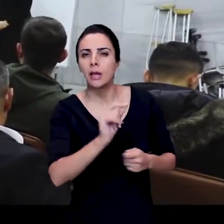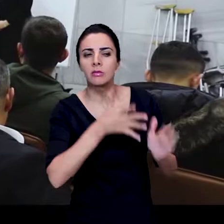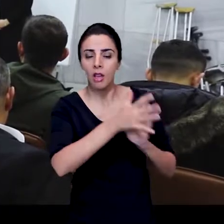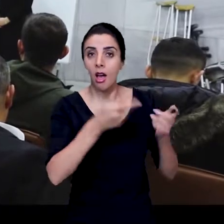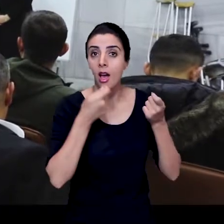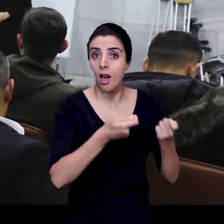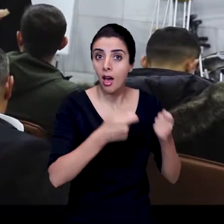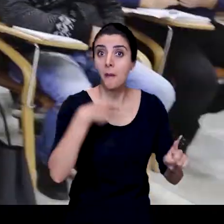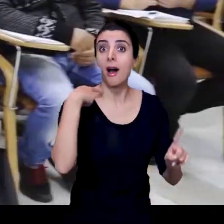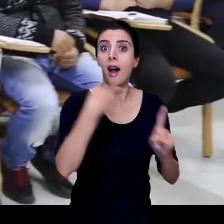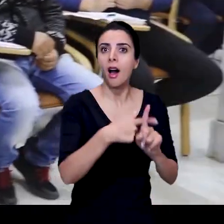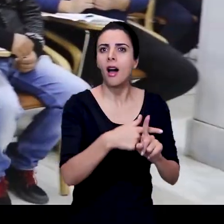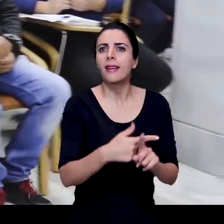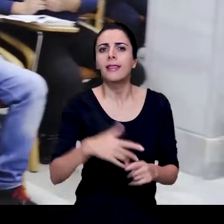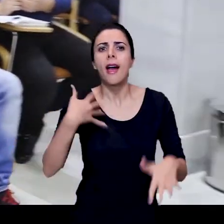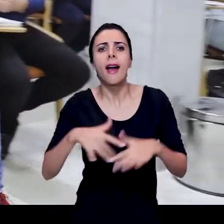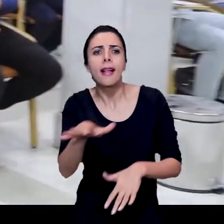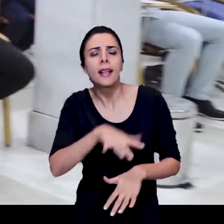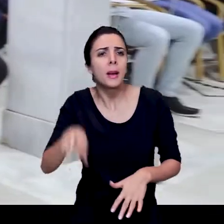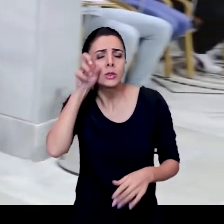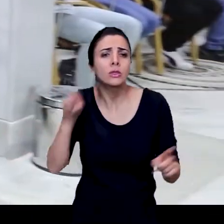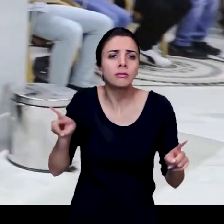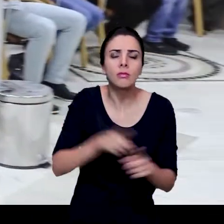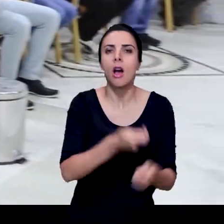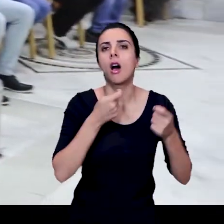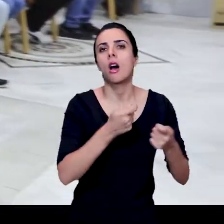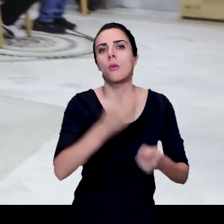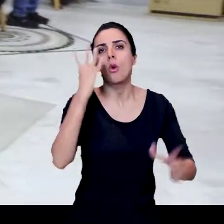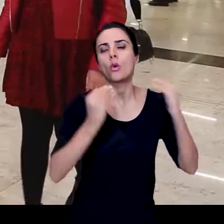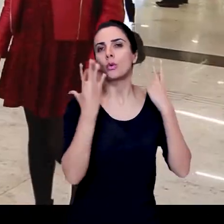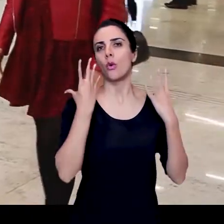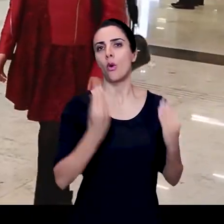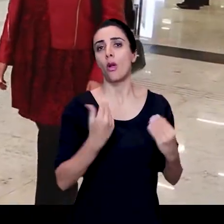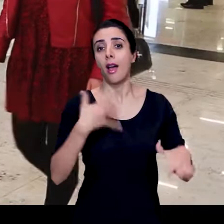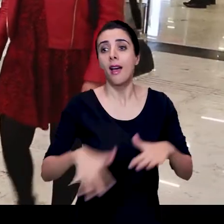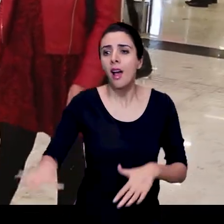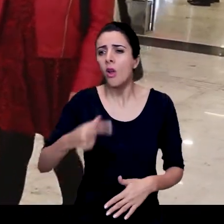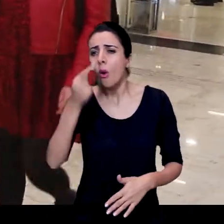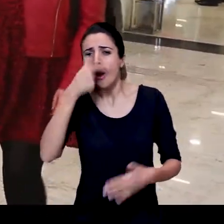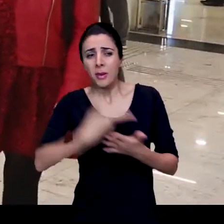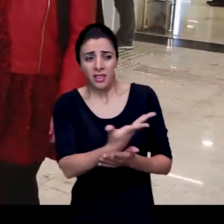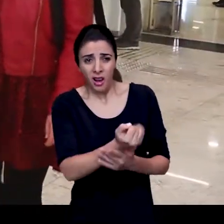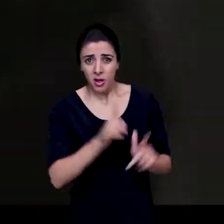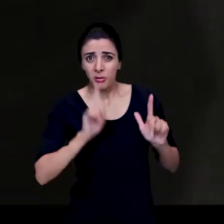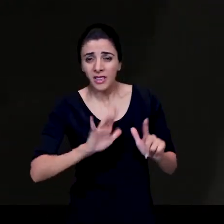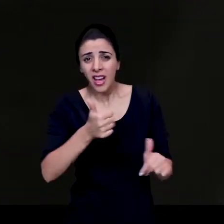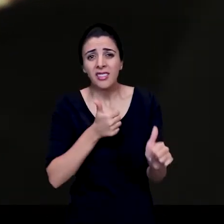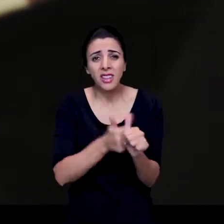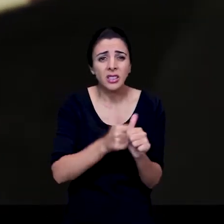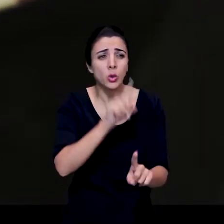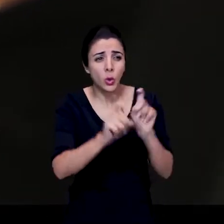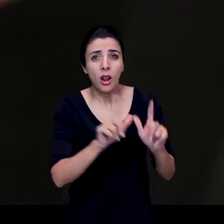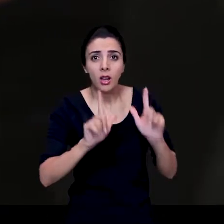personele işaret dili ve engelli yolcuyla iletişim eğitimleri verildi. Engelli yolcuların daha kolay bilet ve danışma